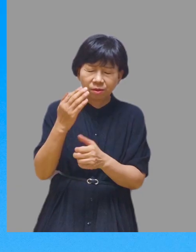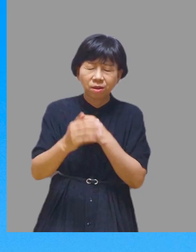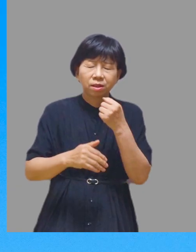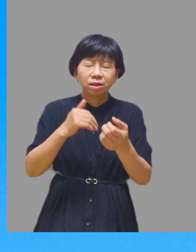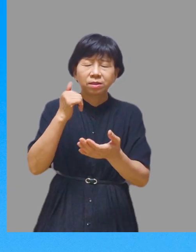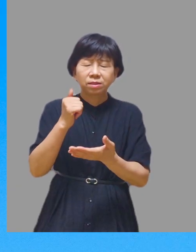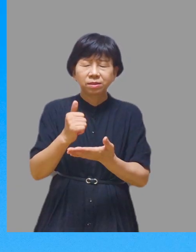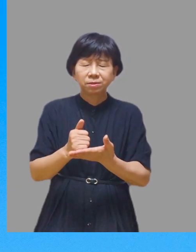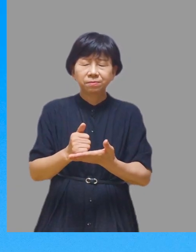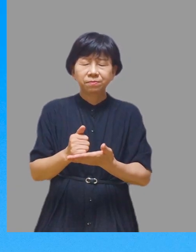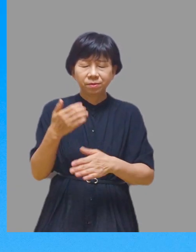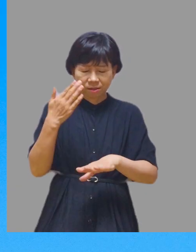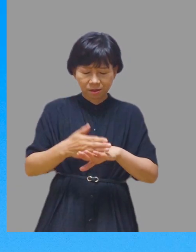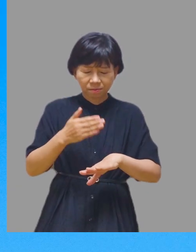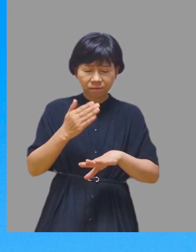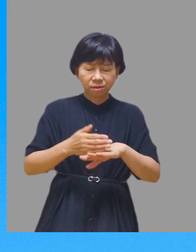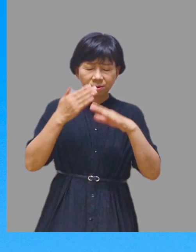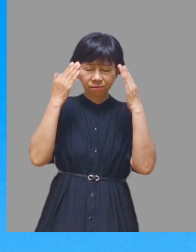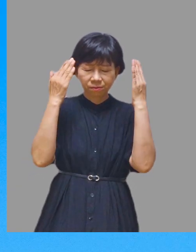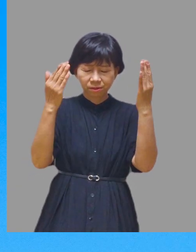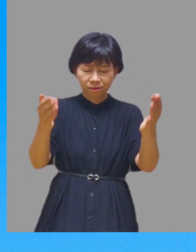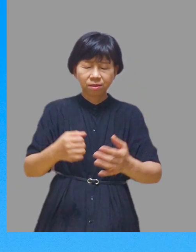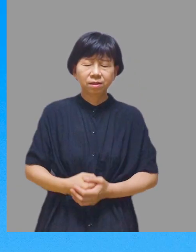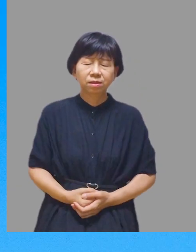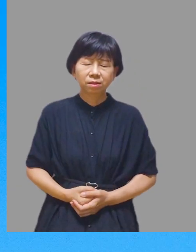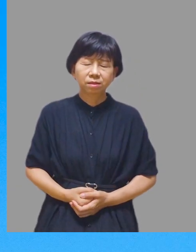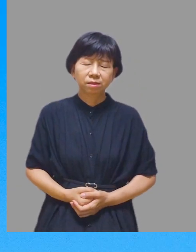하나님 감사합니다.